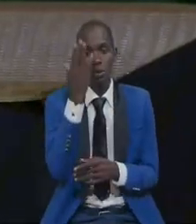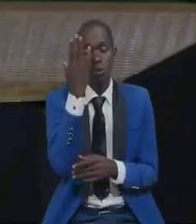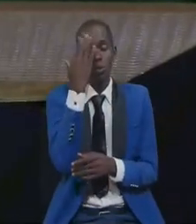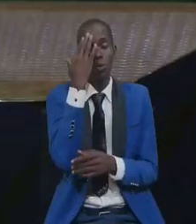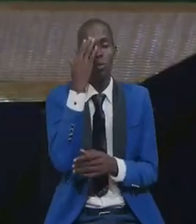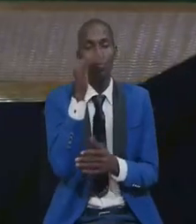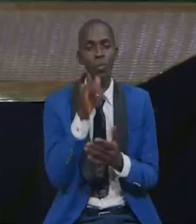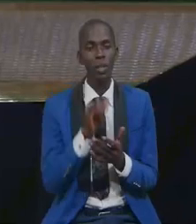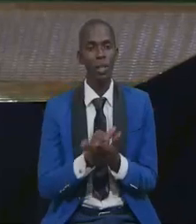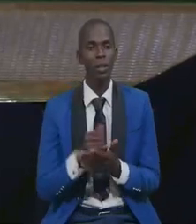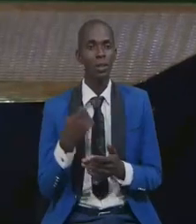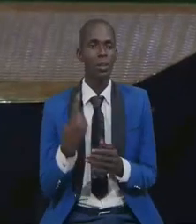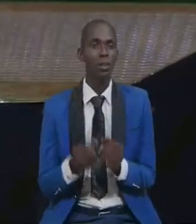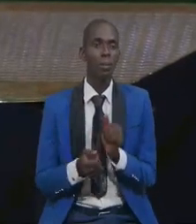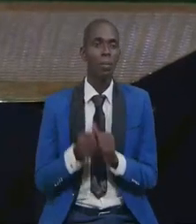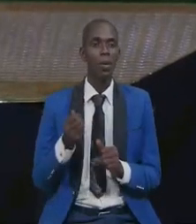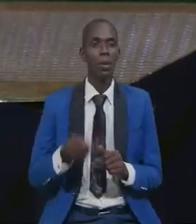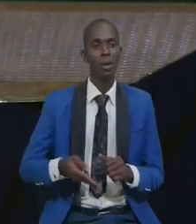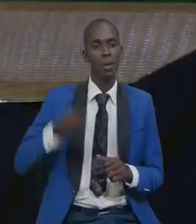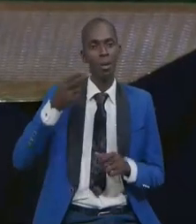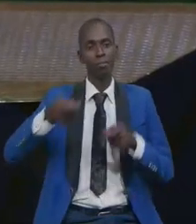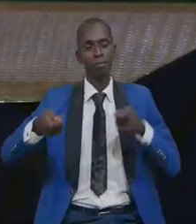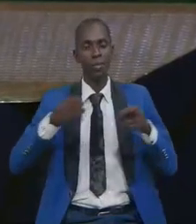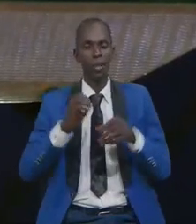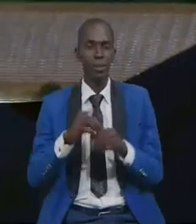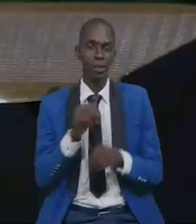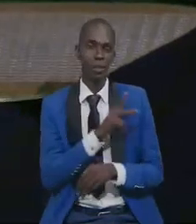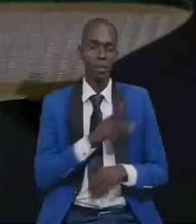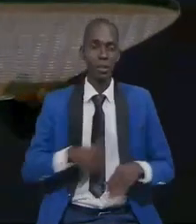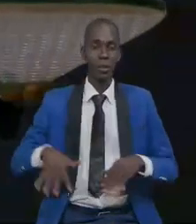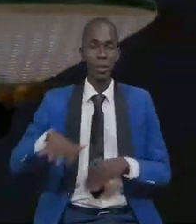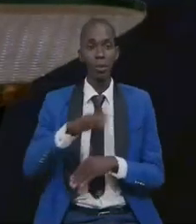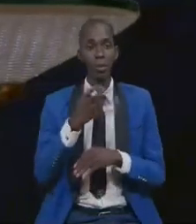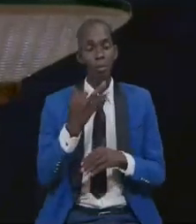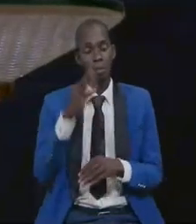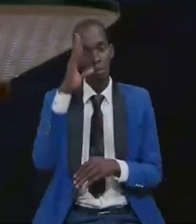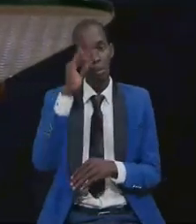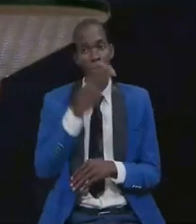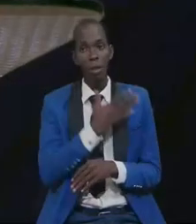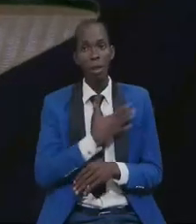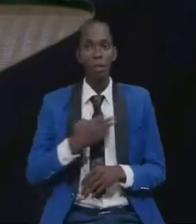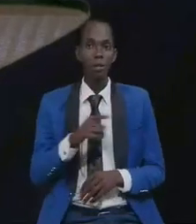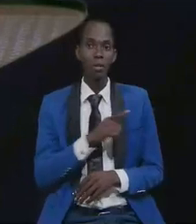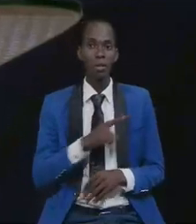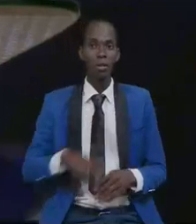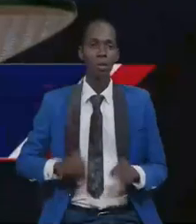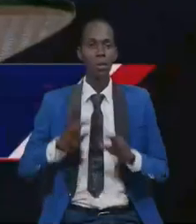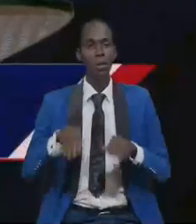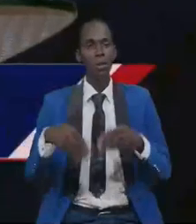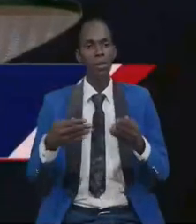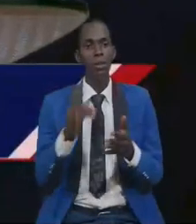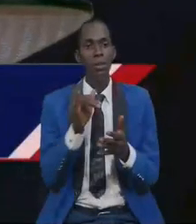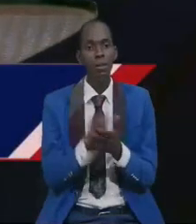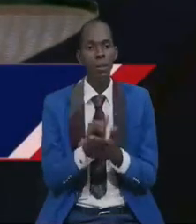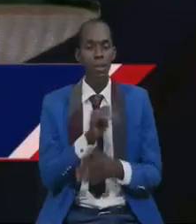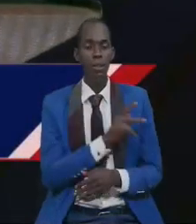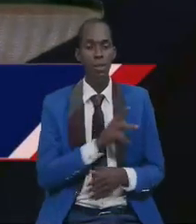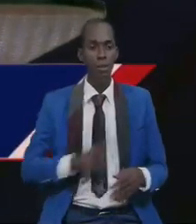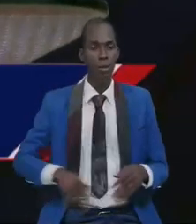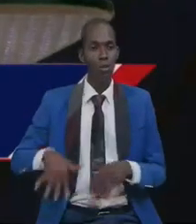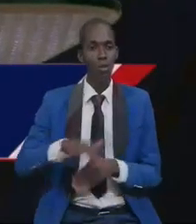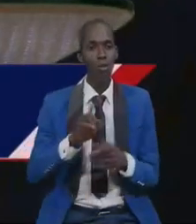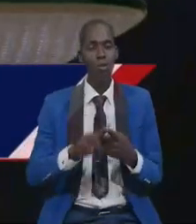sur le royaume ou sur les règnes des hommes. Et qu'il est celui-là, le Seigneur, qui donne à qui il lui